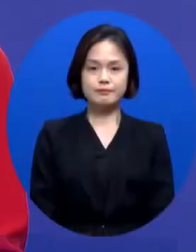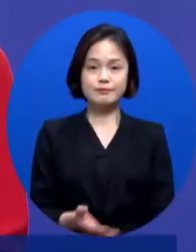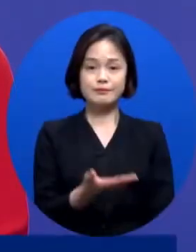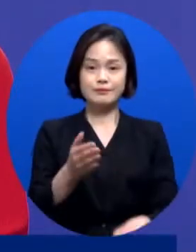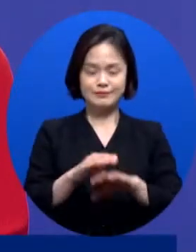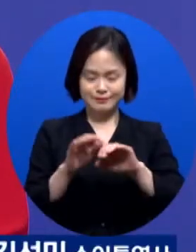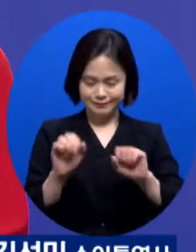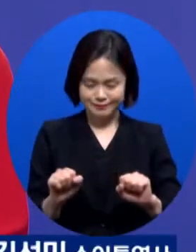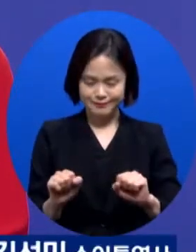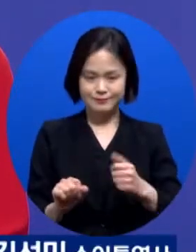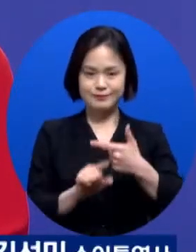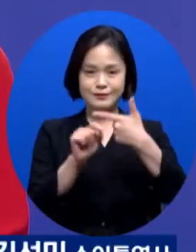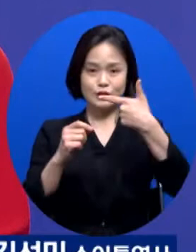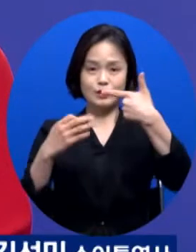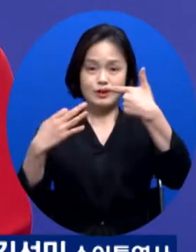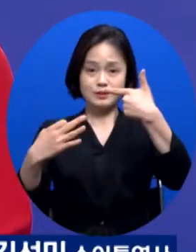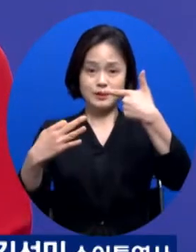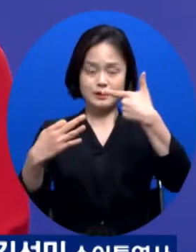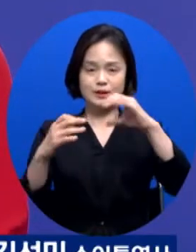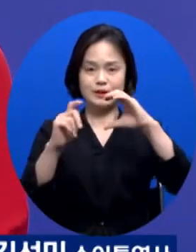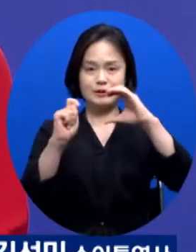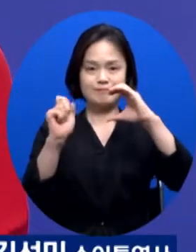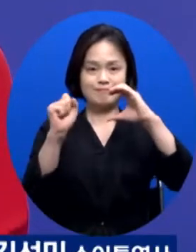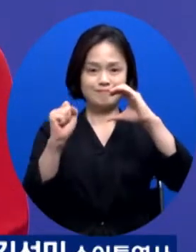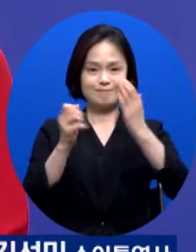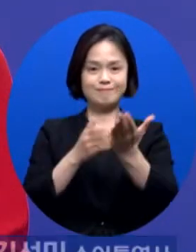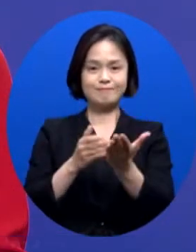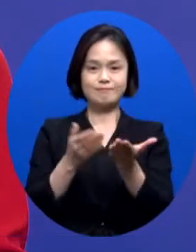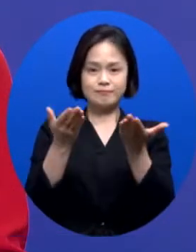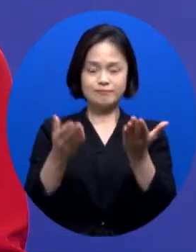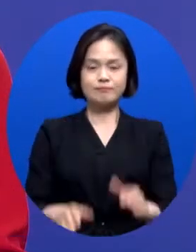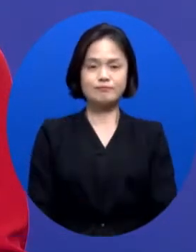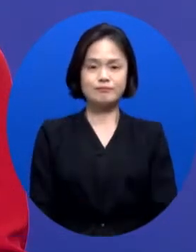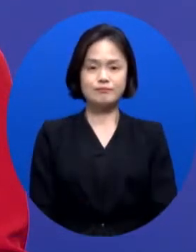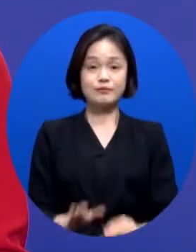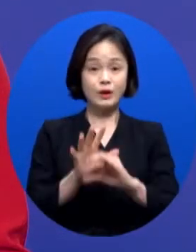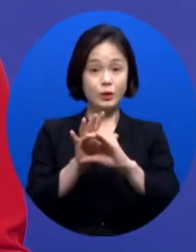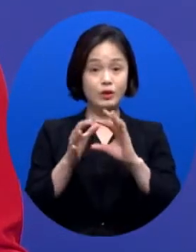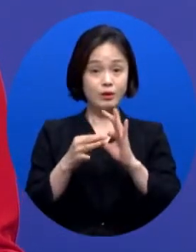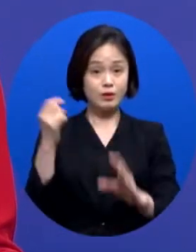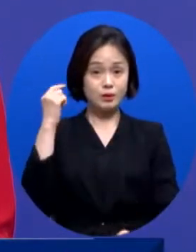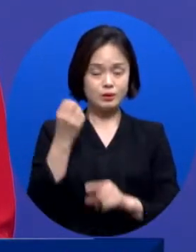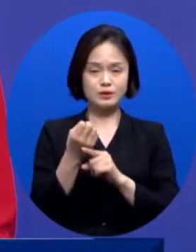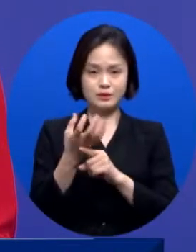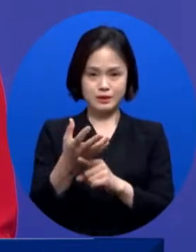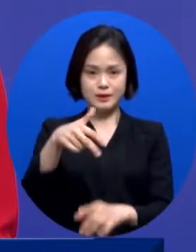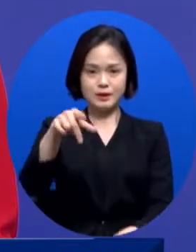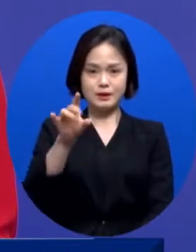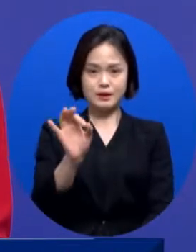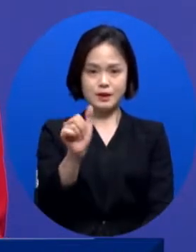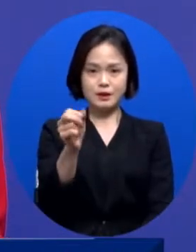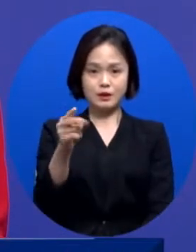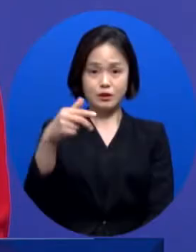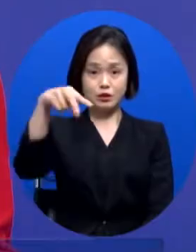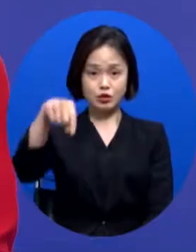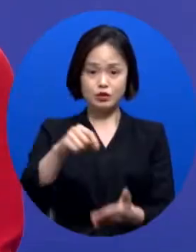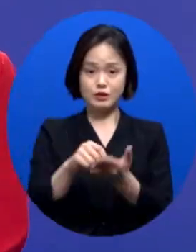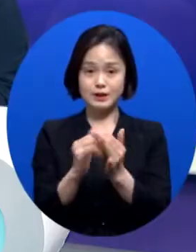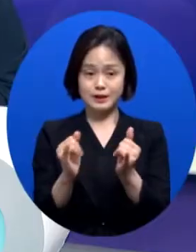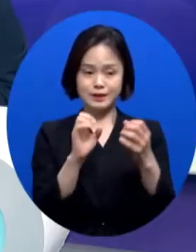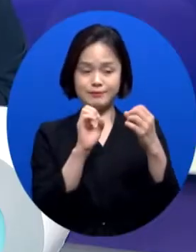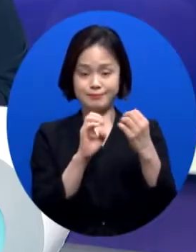시청자 여러분 안녕하십니까. 6월 14일 CTS 뉴스입니다. 코로나19 소식 전해드리겠습니다. 장현수 기자와 함께하겠습니다.